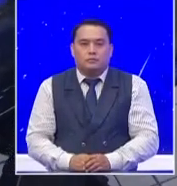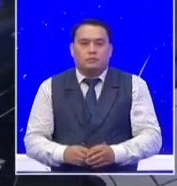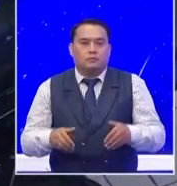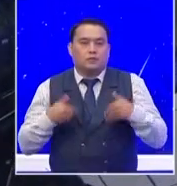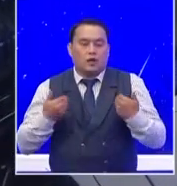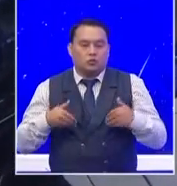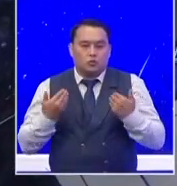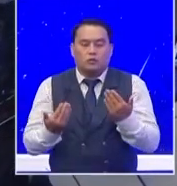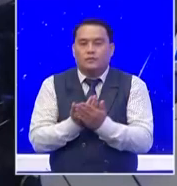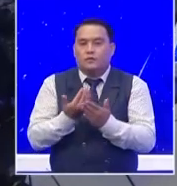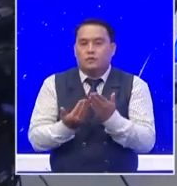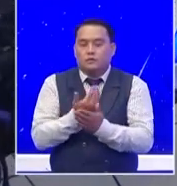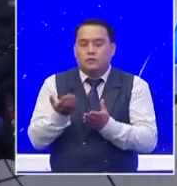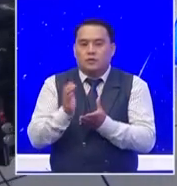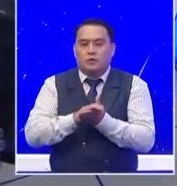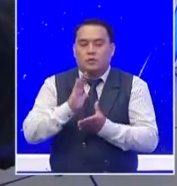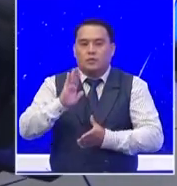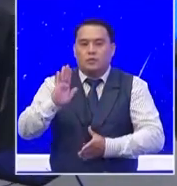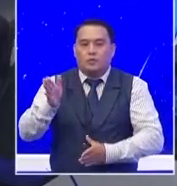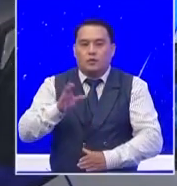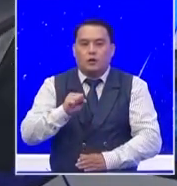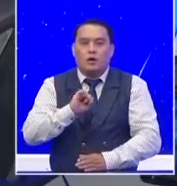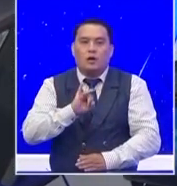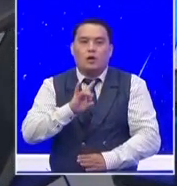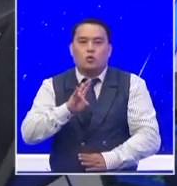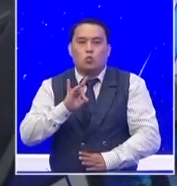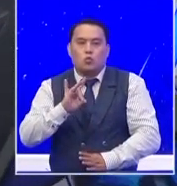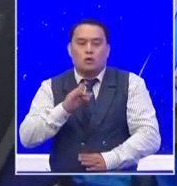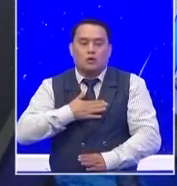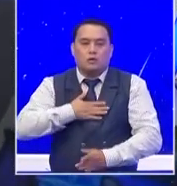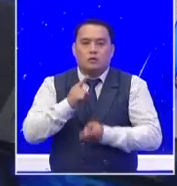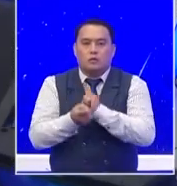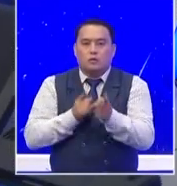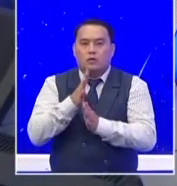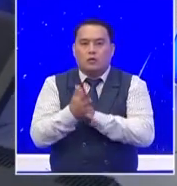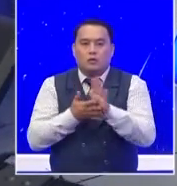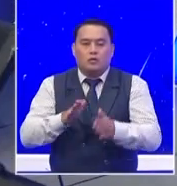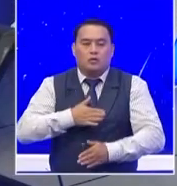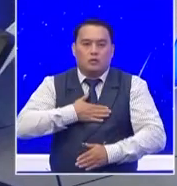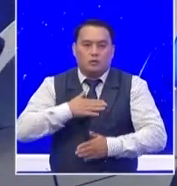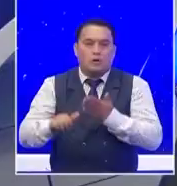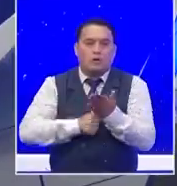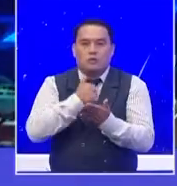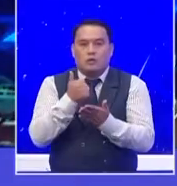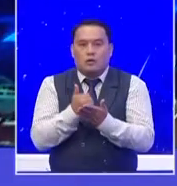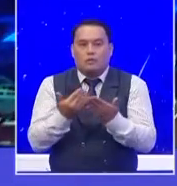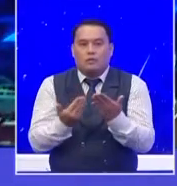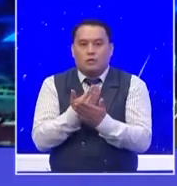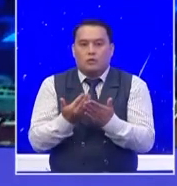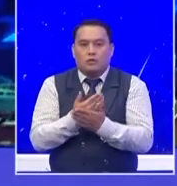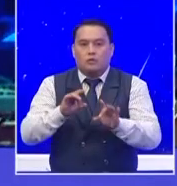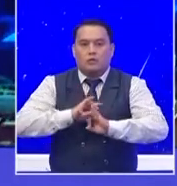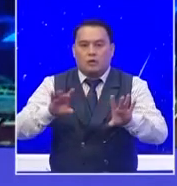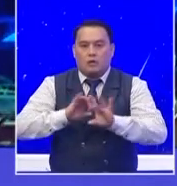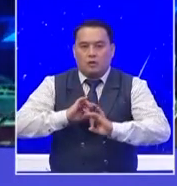Здравствуйте, в эфире телеканала ЖТСУ «Время новостей». В студии работает Айнур Мирханова, сурдоперевод обеспечивает Марат Жумабеков. В